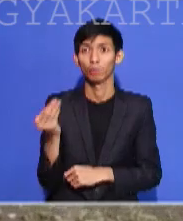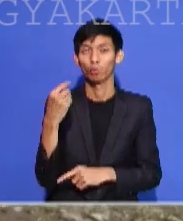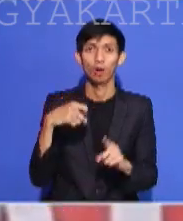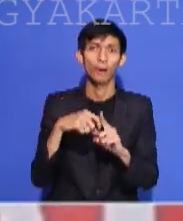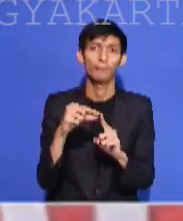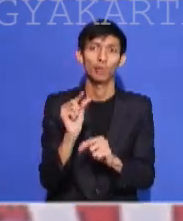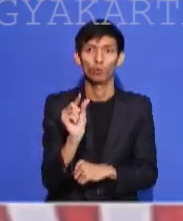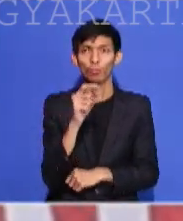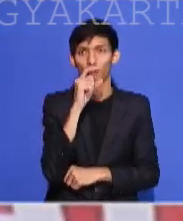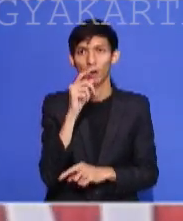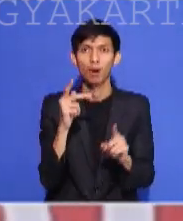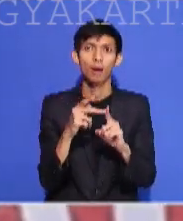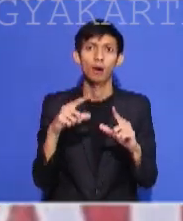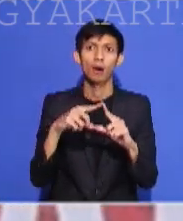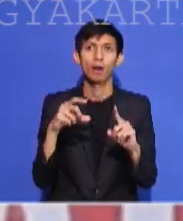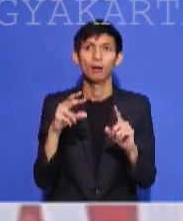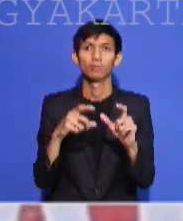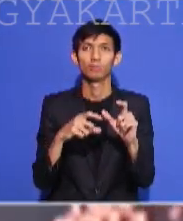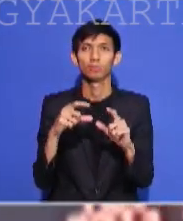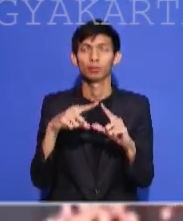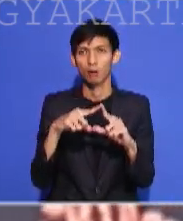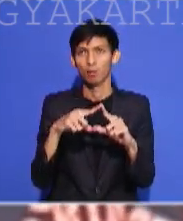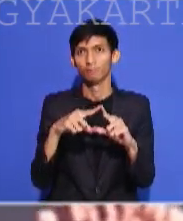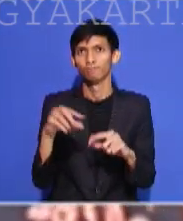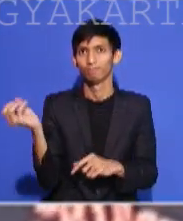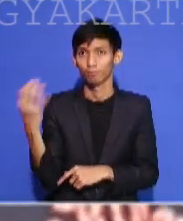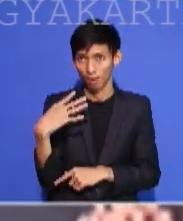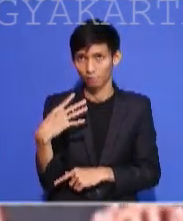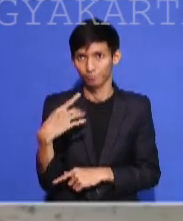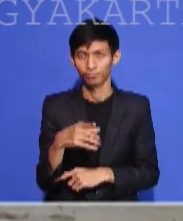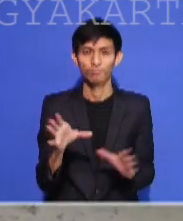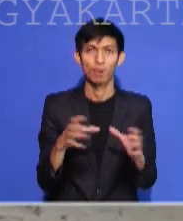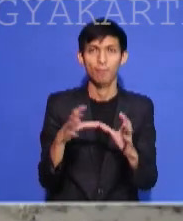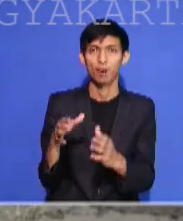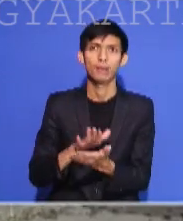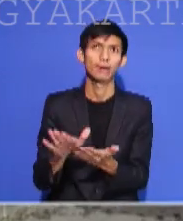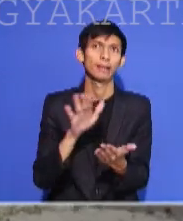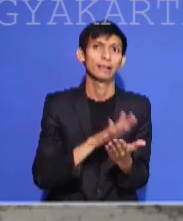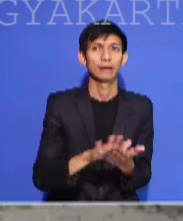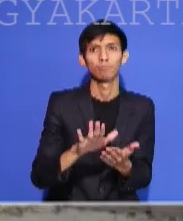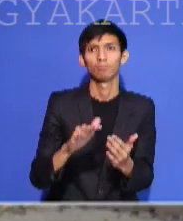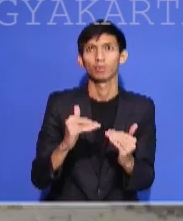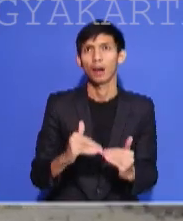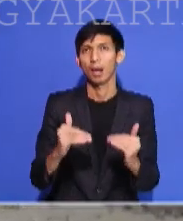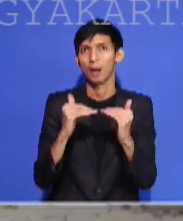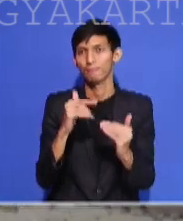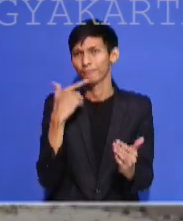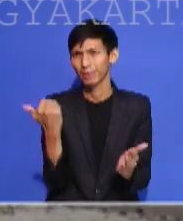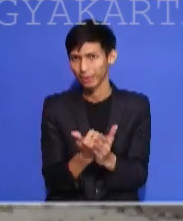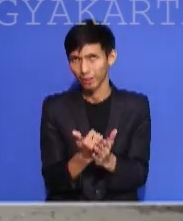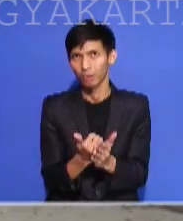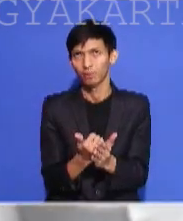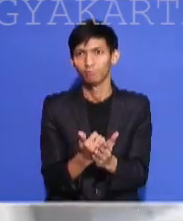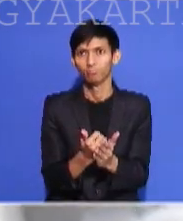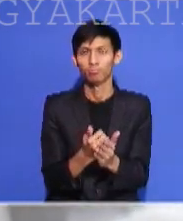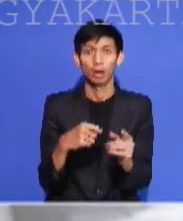harsia Ar Samudro mengatakan distribusi logistik menjadi satu tahapan krusial KPU telah melakukan pengecekan